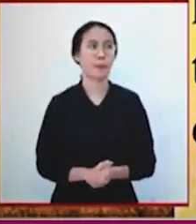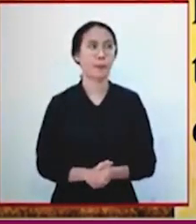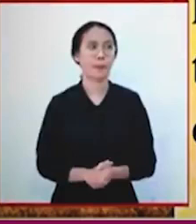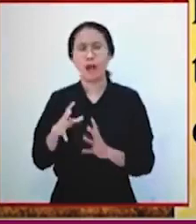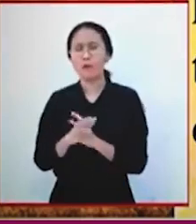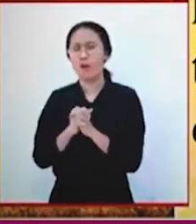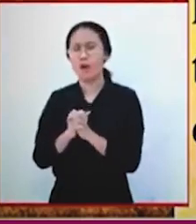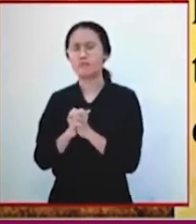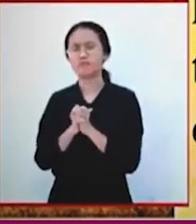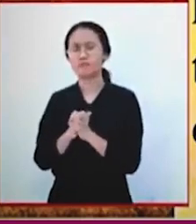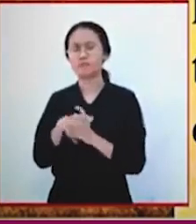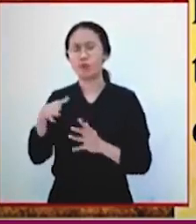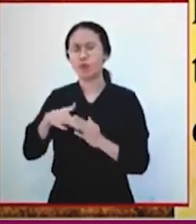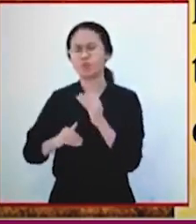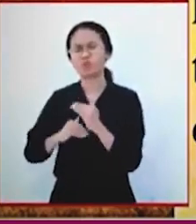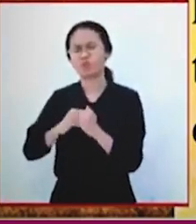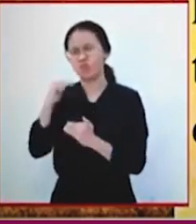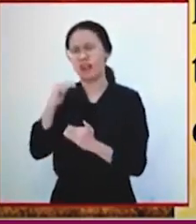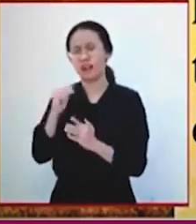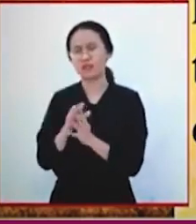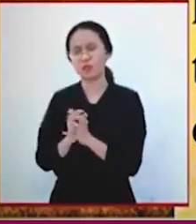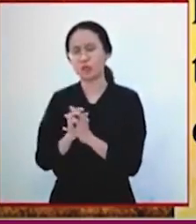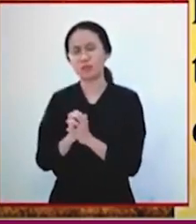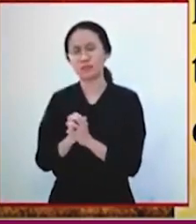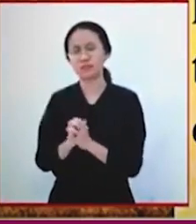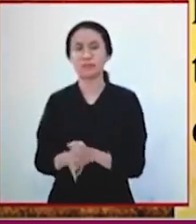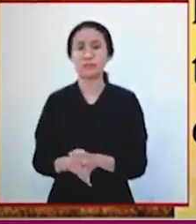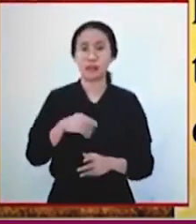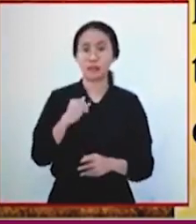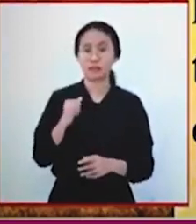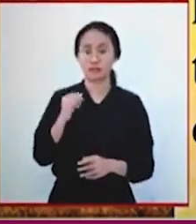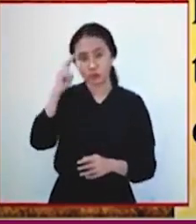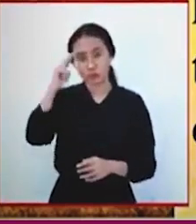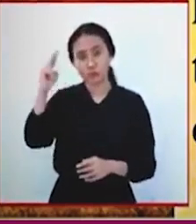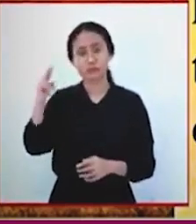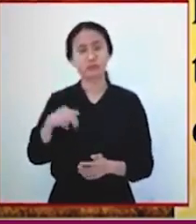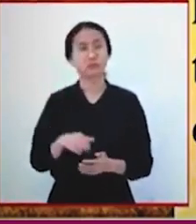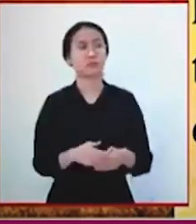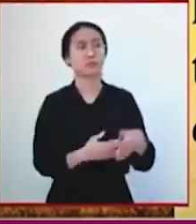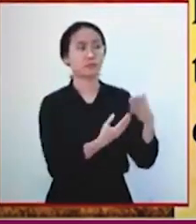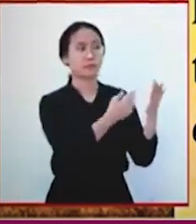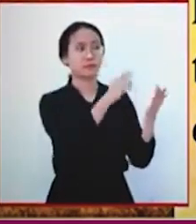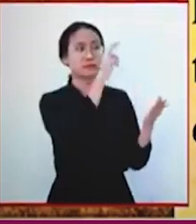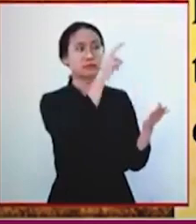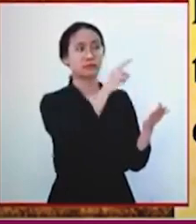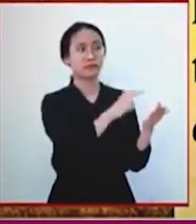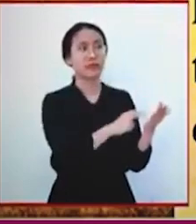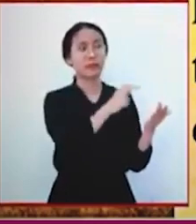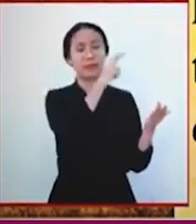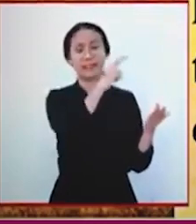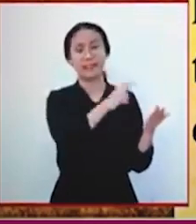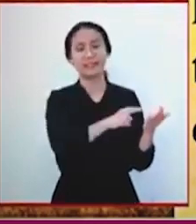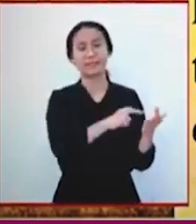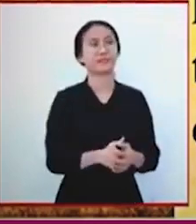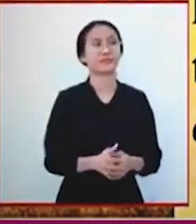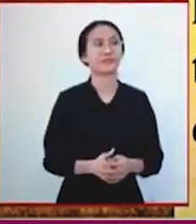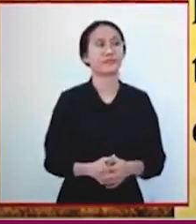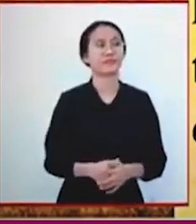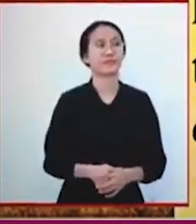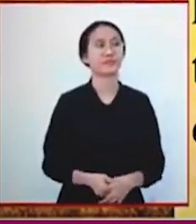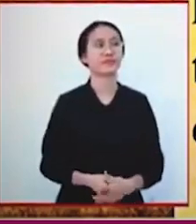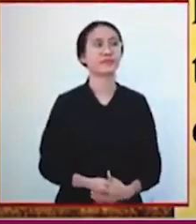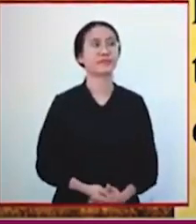bisa berdoa tapi marah-marah dalam doa Dia bilang apa katanya Ya Tuhan Bukankah telah kukatakan itu ketika aku masih di negeriku